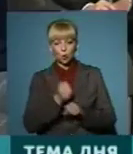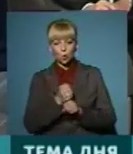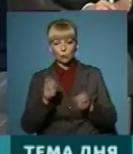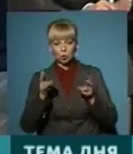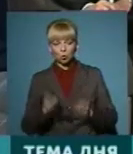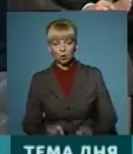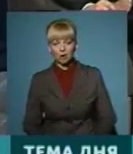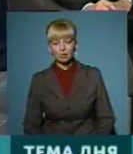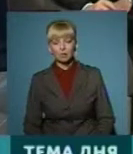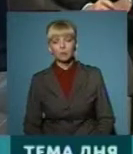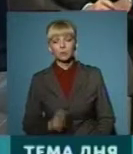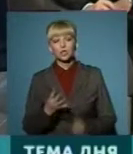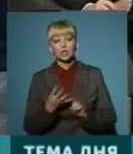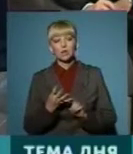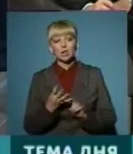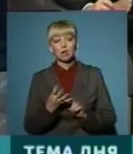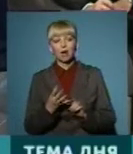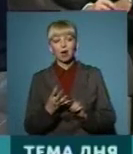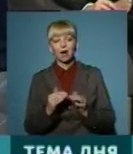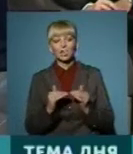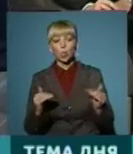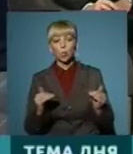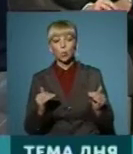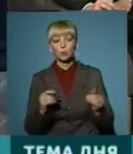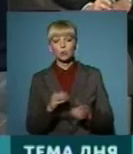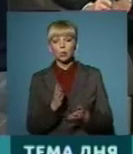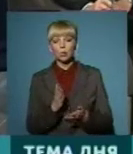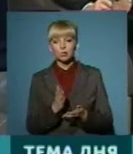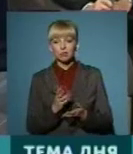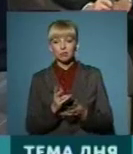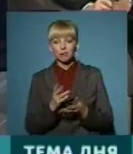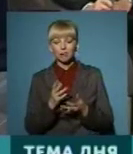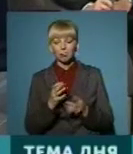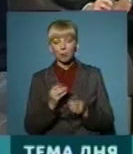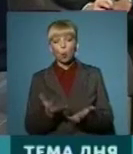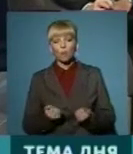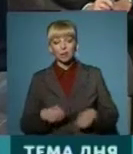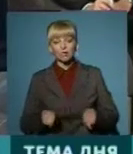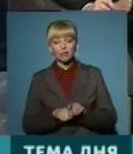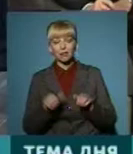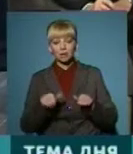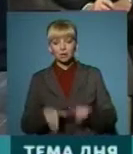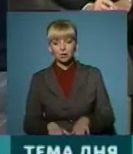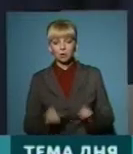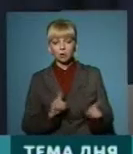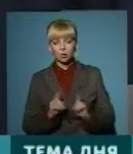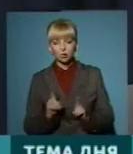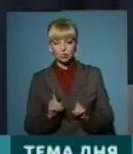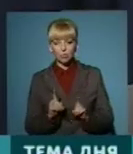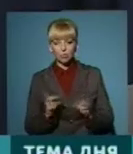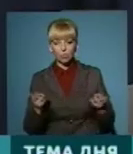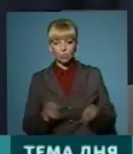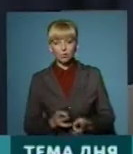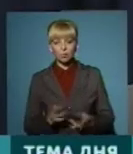трагедії. Власне, 4-та категорія. Чому, пане Олеже, було ухвалене таке рішення, що